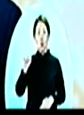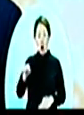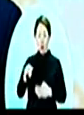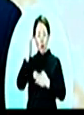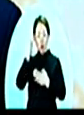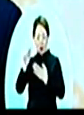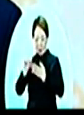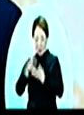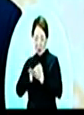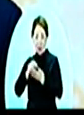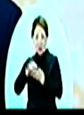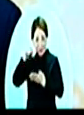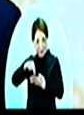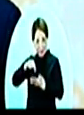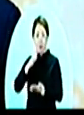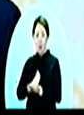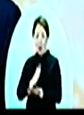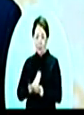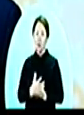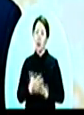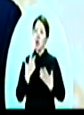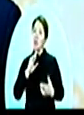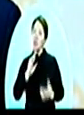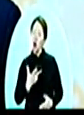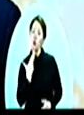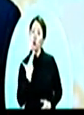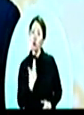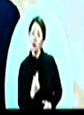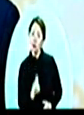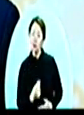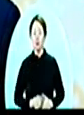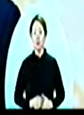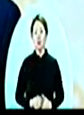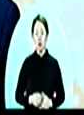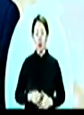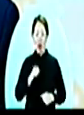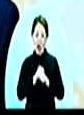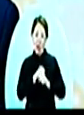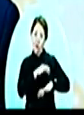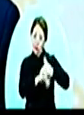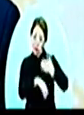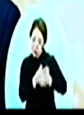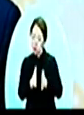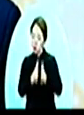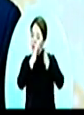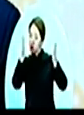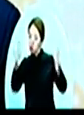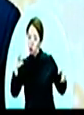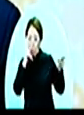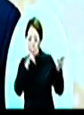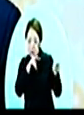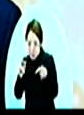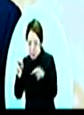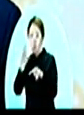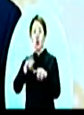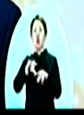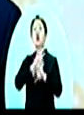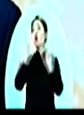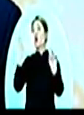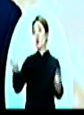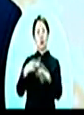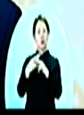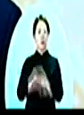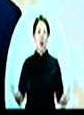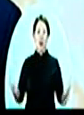бодлогын баримтчиг тодорхойлсон байгаа. Үнэхээр одоо эрхэлж байгаа ажлын цар хүрээг аваад үзвэл өмнөөс өөр